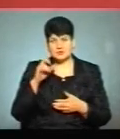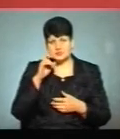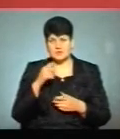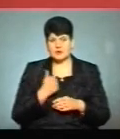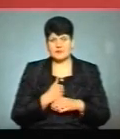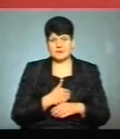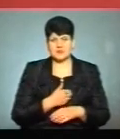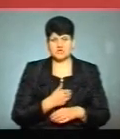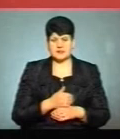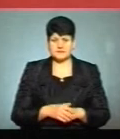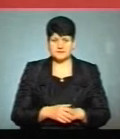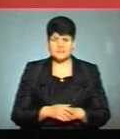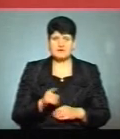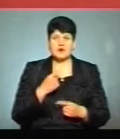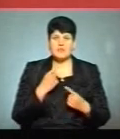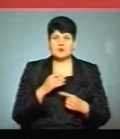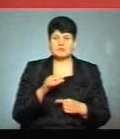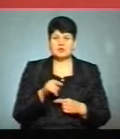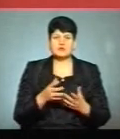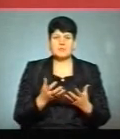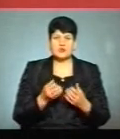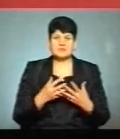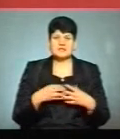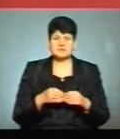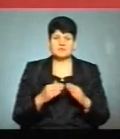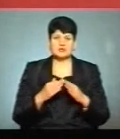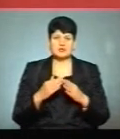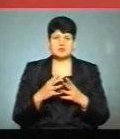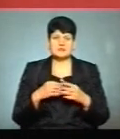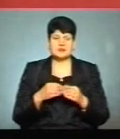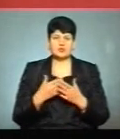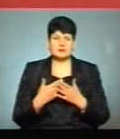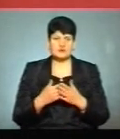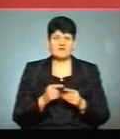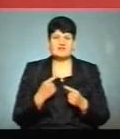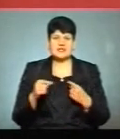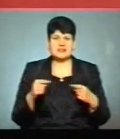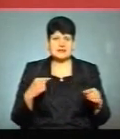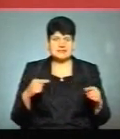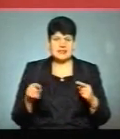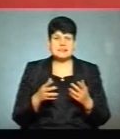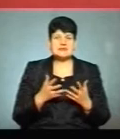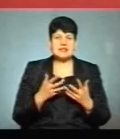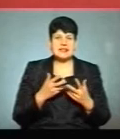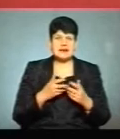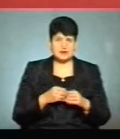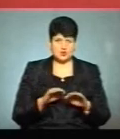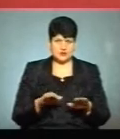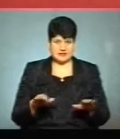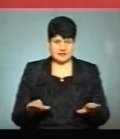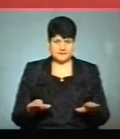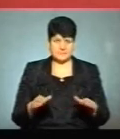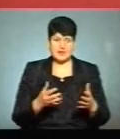бажання. Отже, ви говорите про те, що прийомна сім'я від будинку сімейного типу відрізняється безпосередньо кількістю дітей.